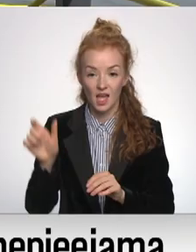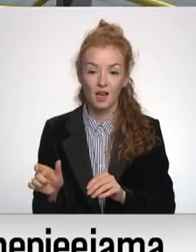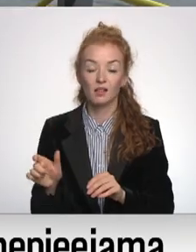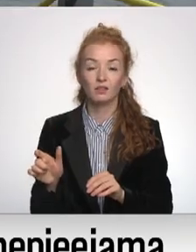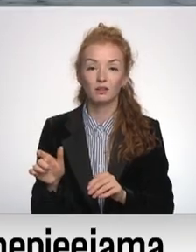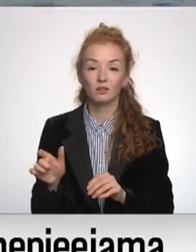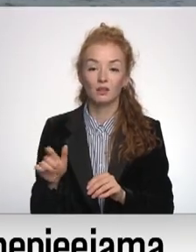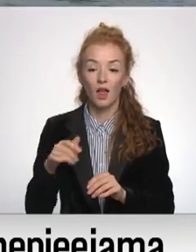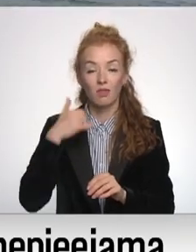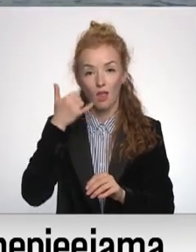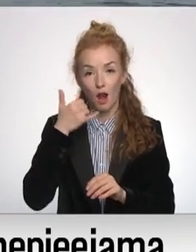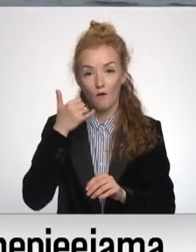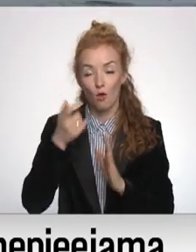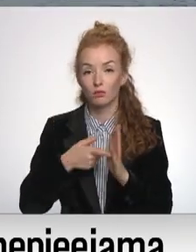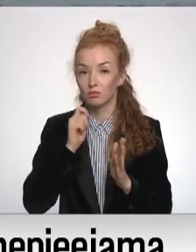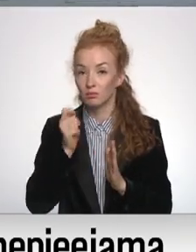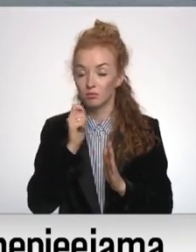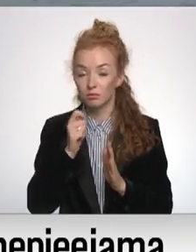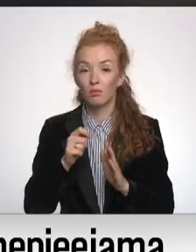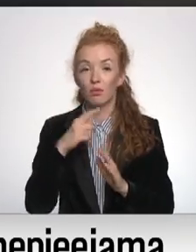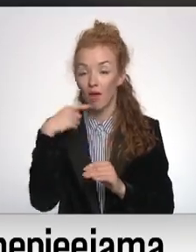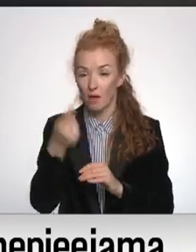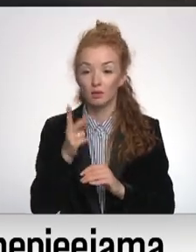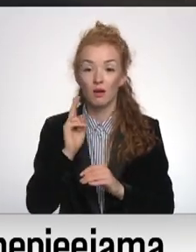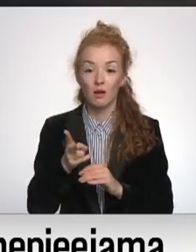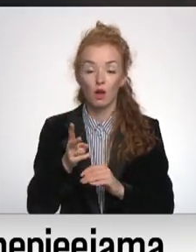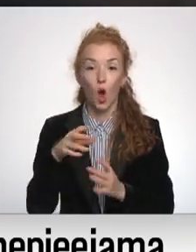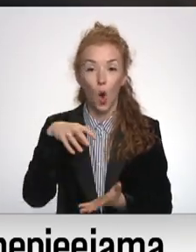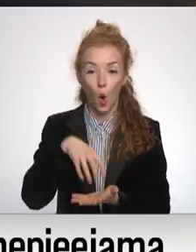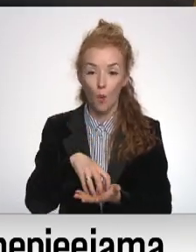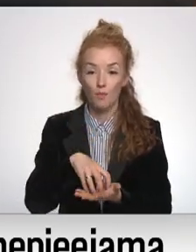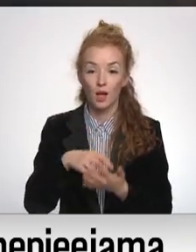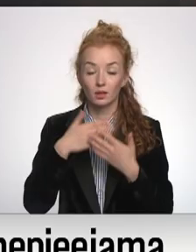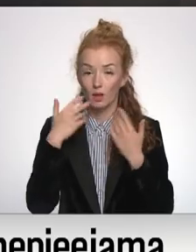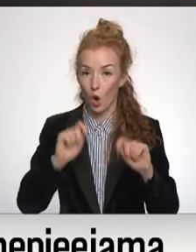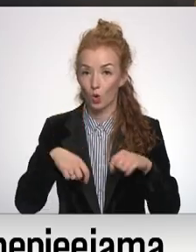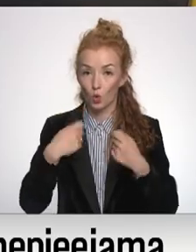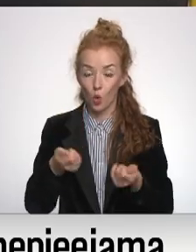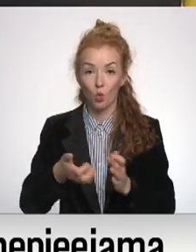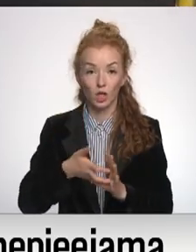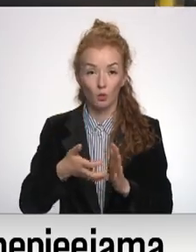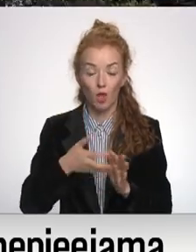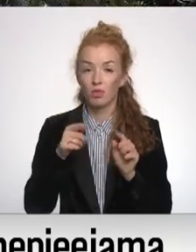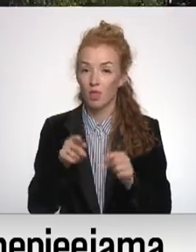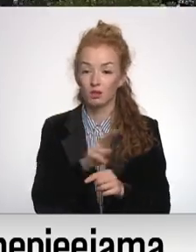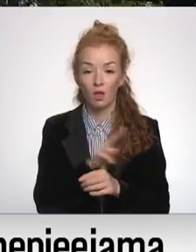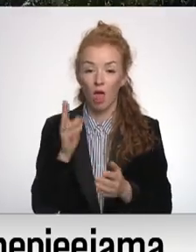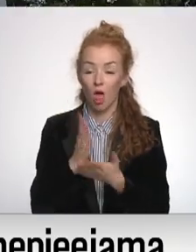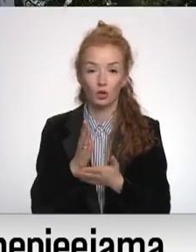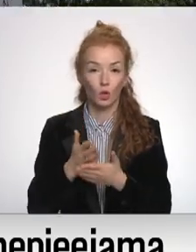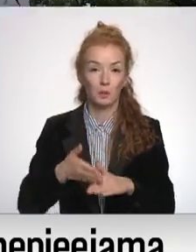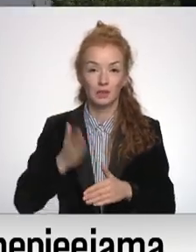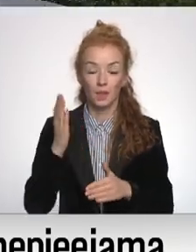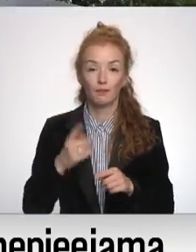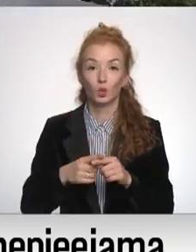Nedzežde Ģiptere telefona sarunā ar RTV atklāja, ka, lai gan objekts nav nodots eksploatācijā, tas nesot bīstams